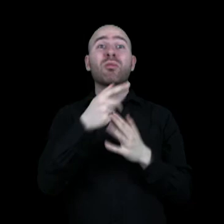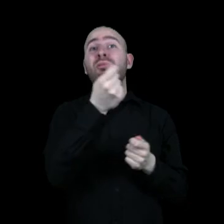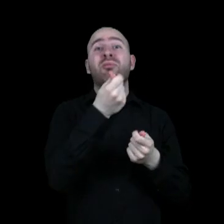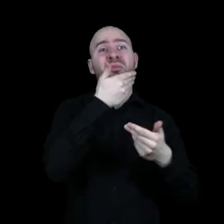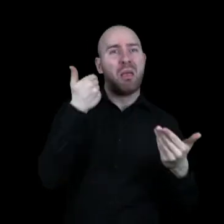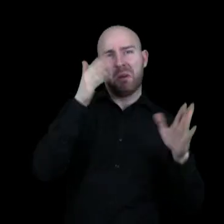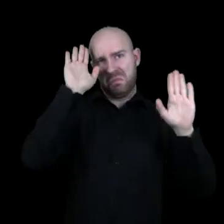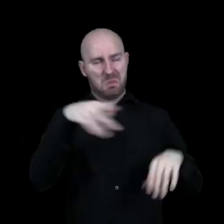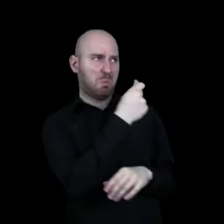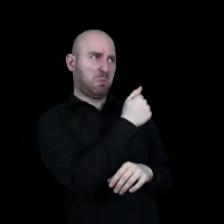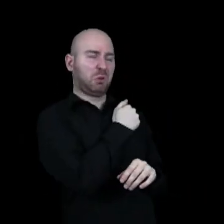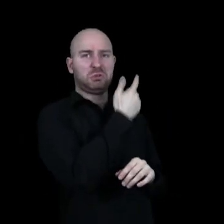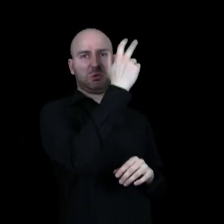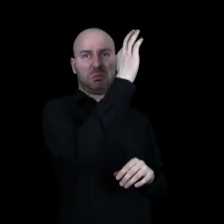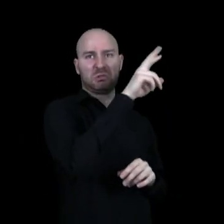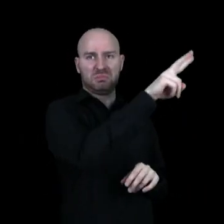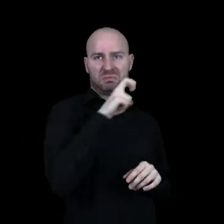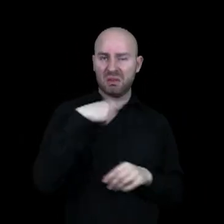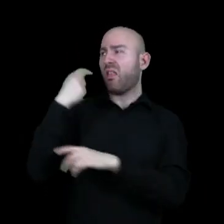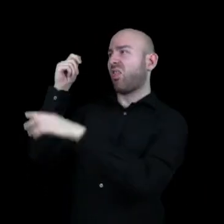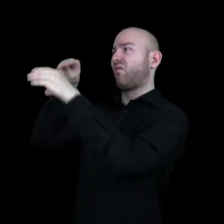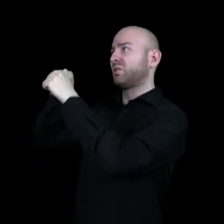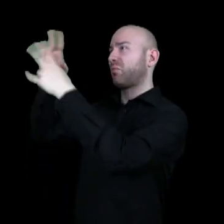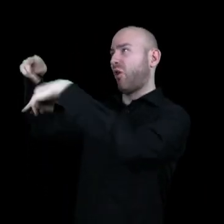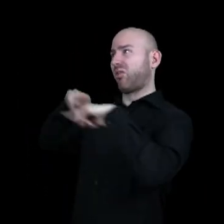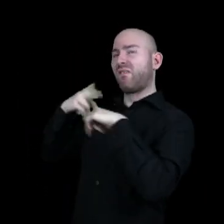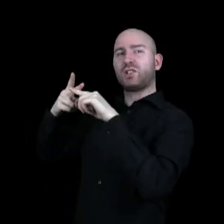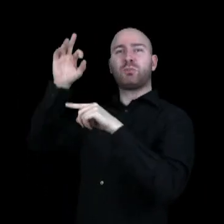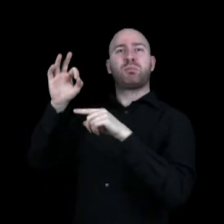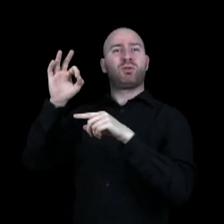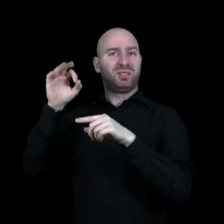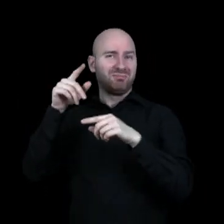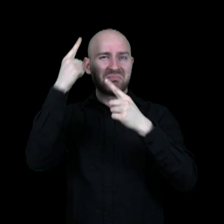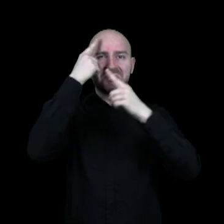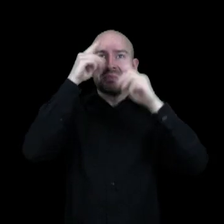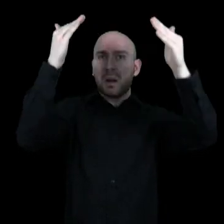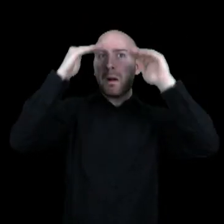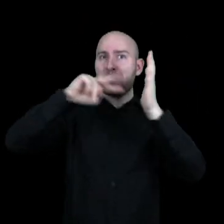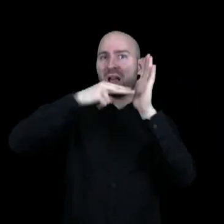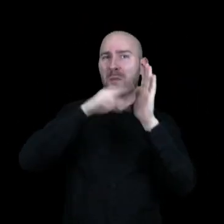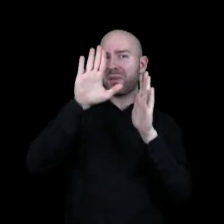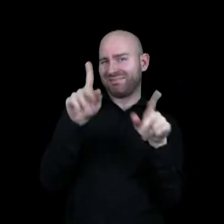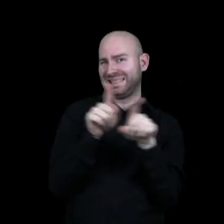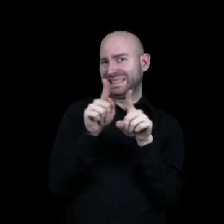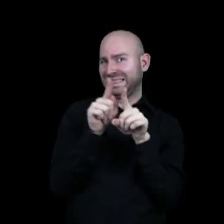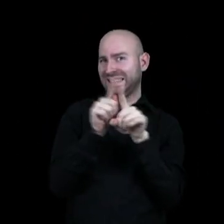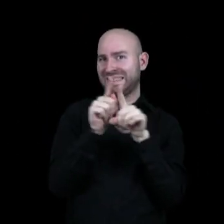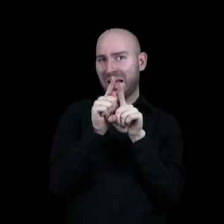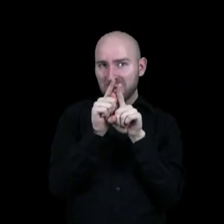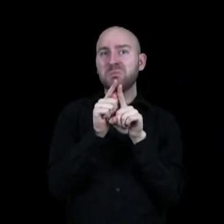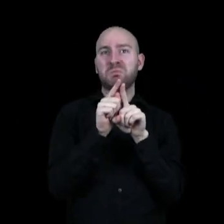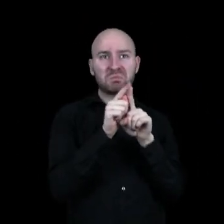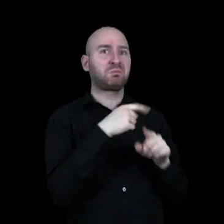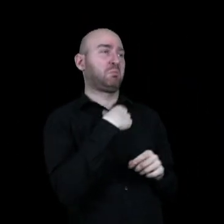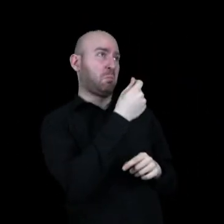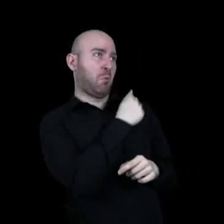pieniądze, uzyskacie 20%. To lepsze niż pożyczenie komuś pieniędzy na 3%. Jeśli nie macie pieniędzy, możecie pożyczyć je za 3% i